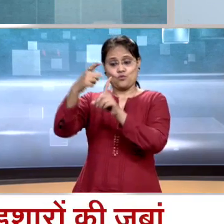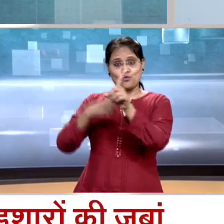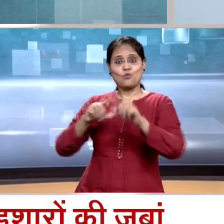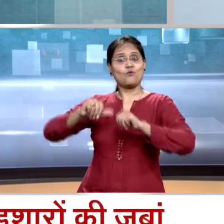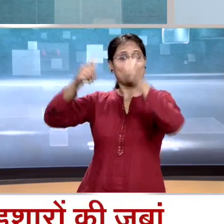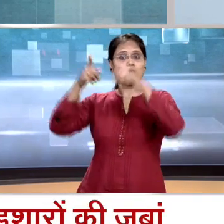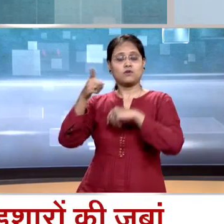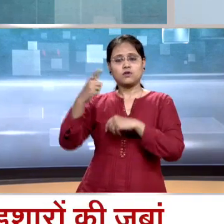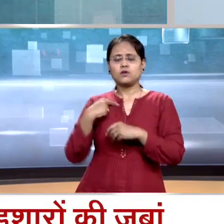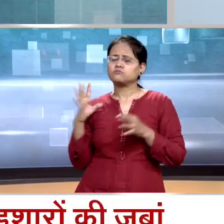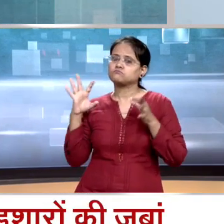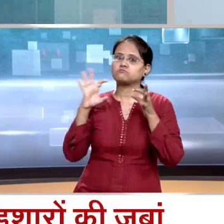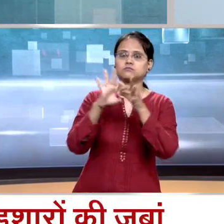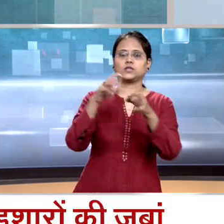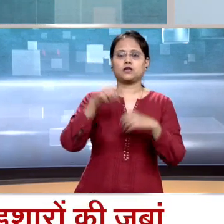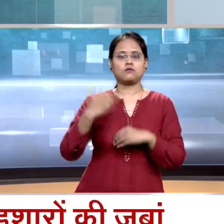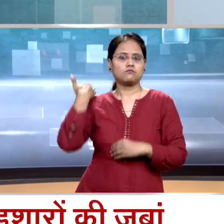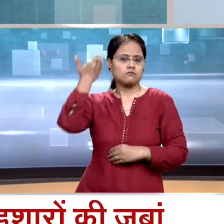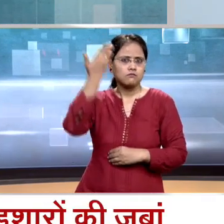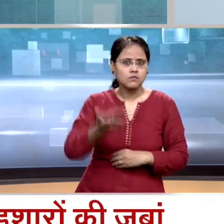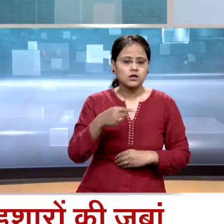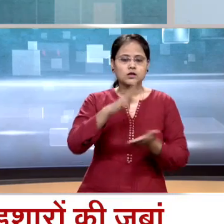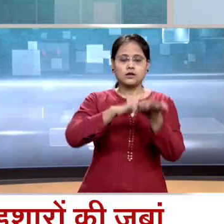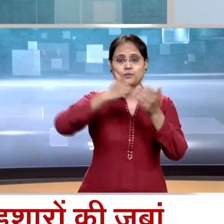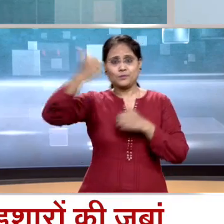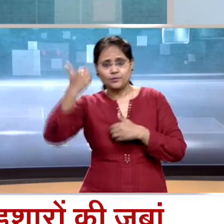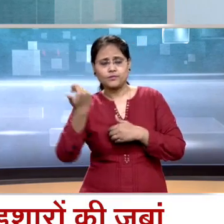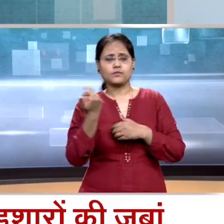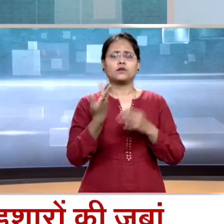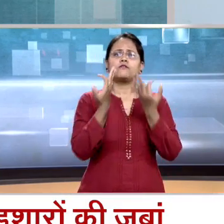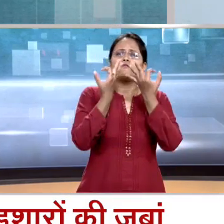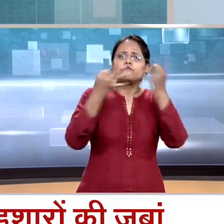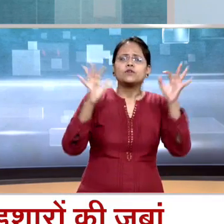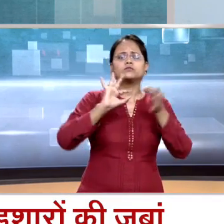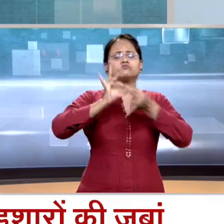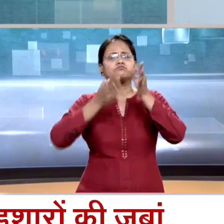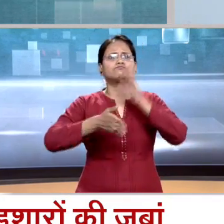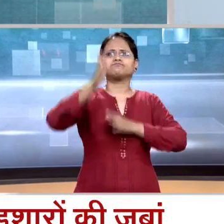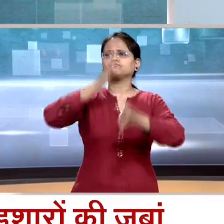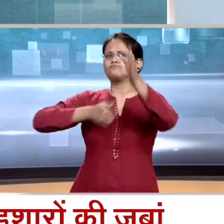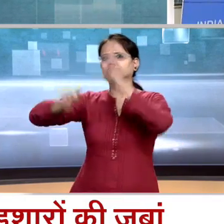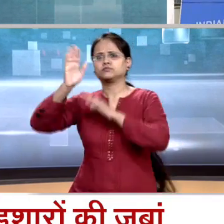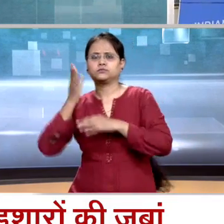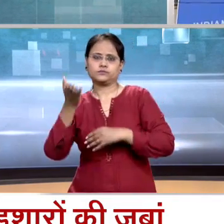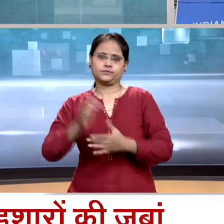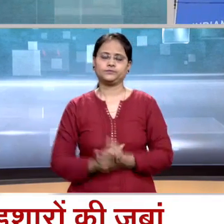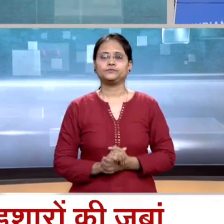के बाद से मैंने ये फील्ड पकड़ी हुई है और आज तक मैं मिनिस्ट्रीज से लेकर फ्रीलांसिंग सब जगह पे इंटरप्रेटिंग करती आई